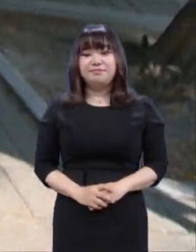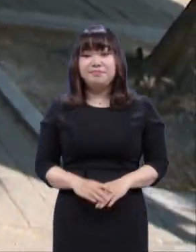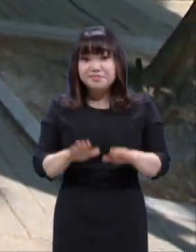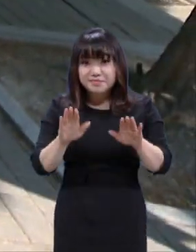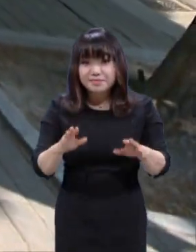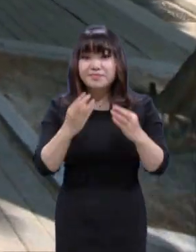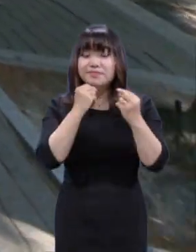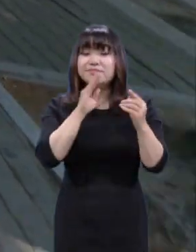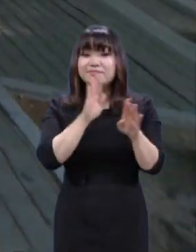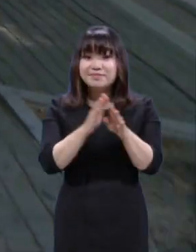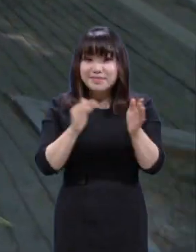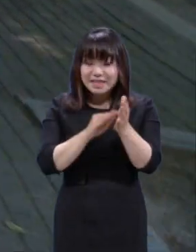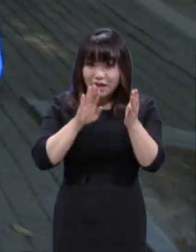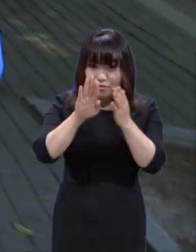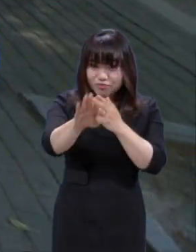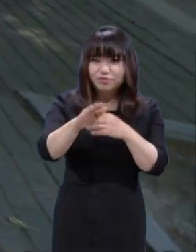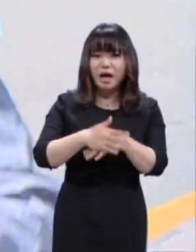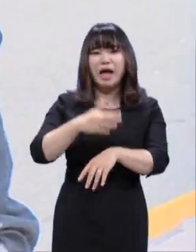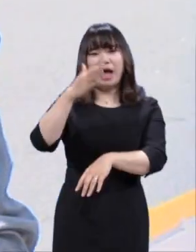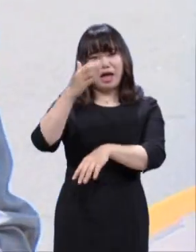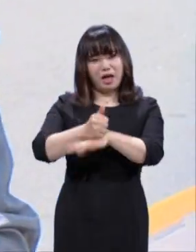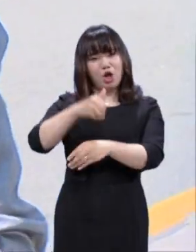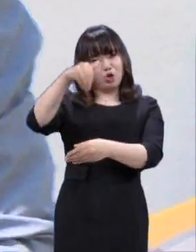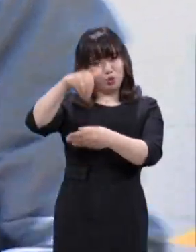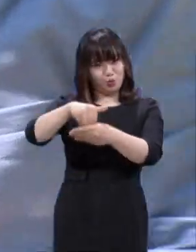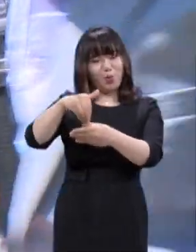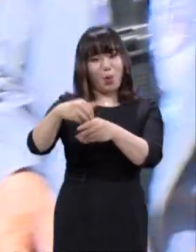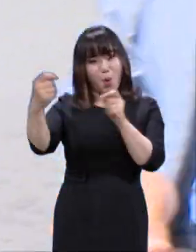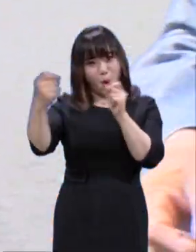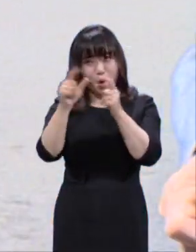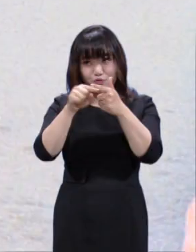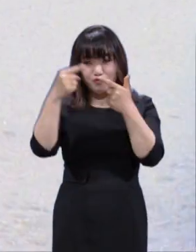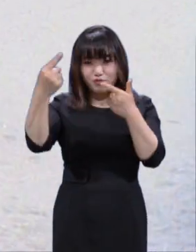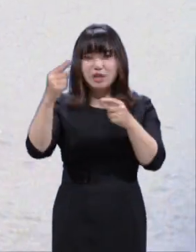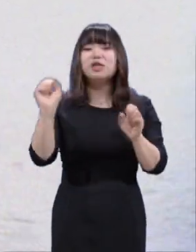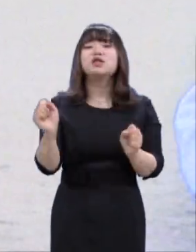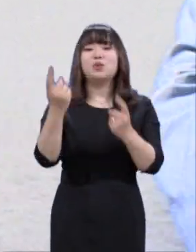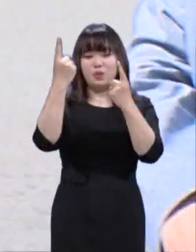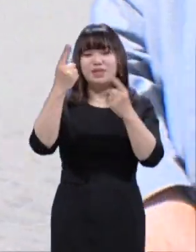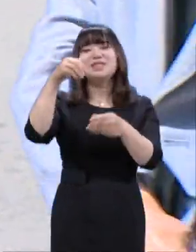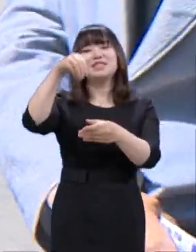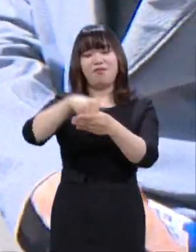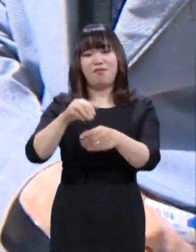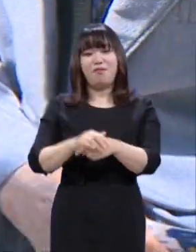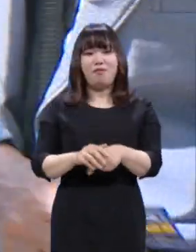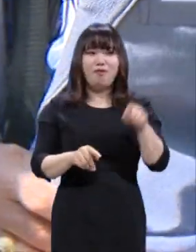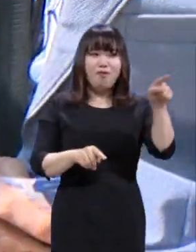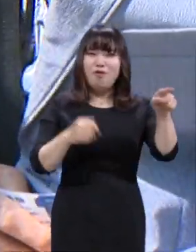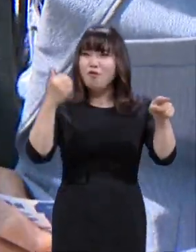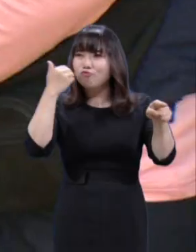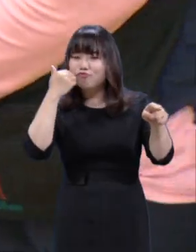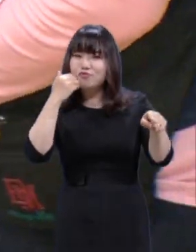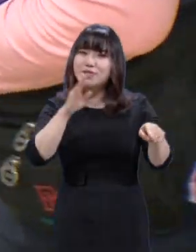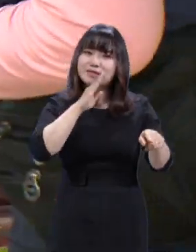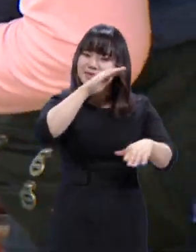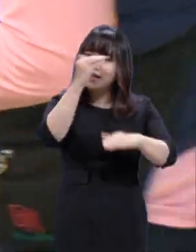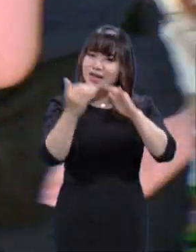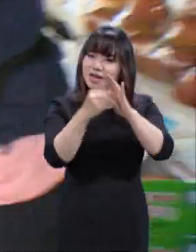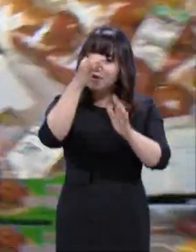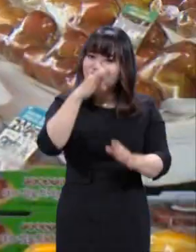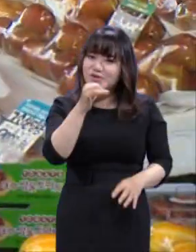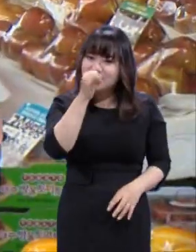이제 주말이 지나고 이틀만 있으면 결과를 알 수 있는 6.1 전국 동시지방선거. 어느 후보의 공약이 실현될 수